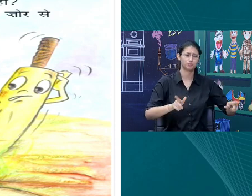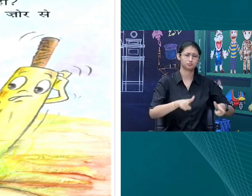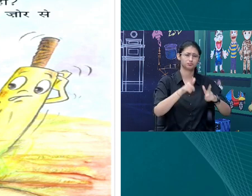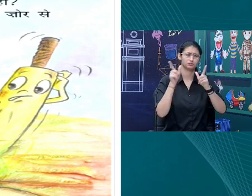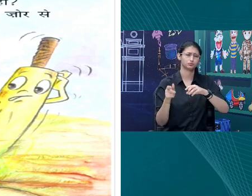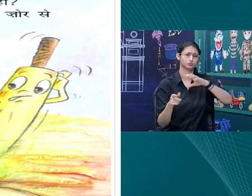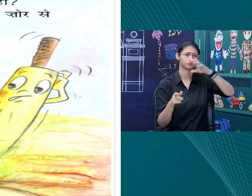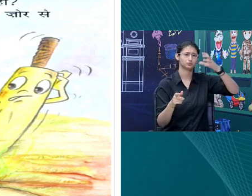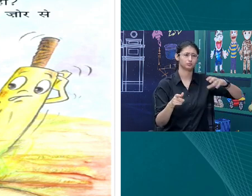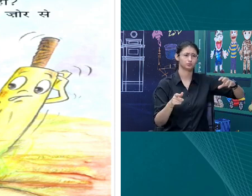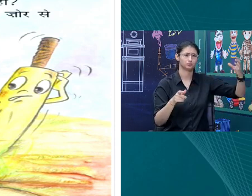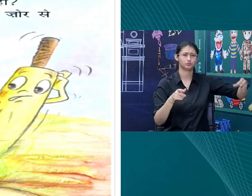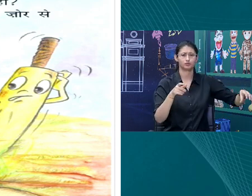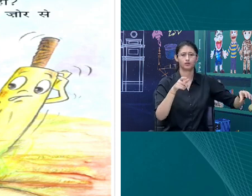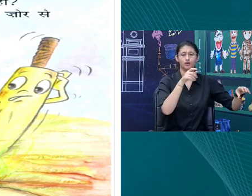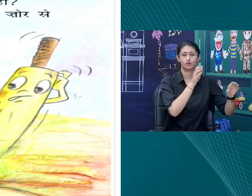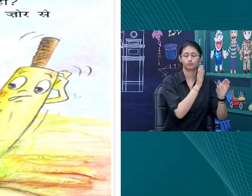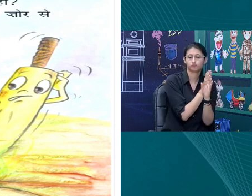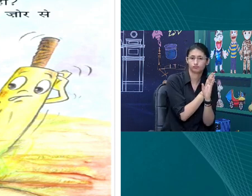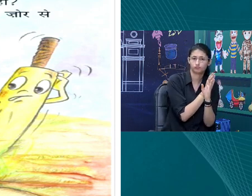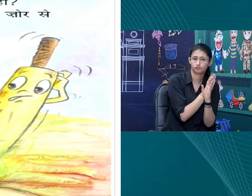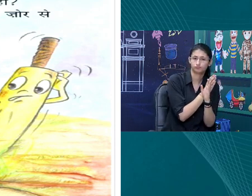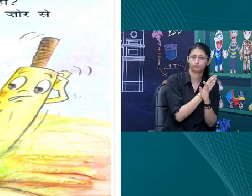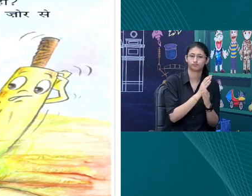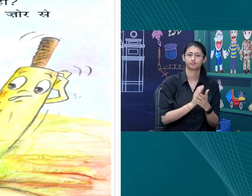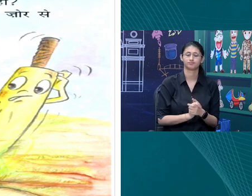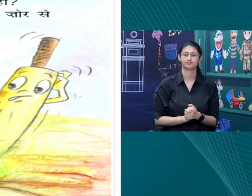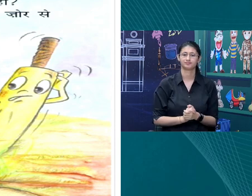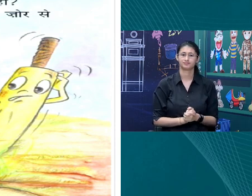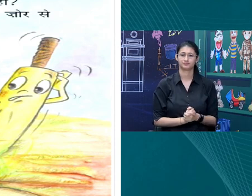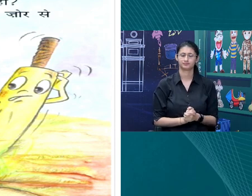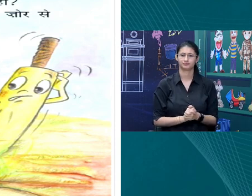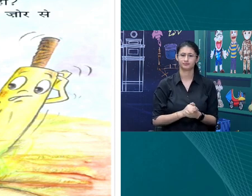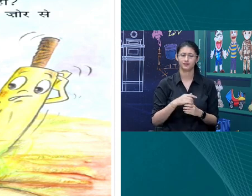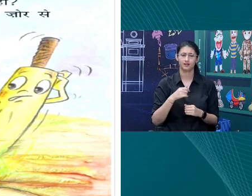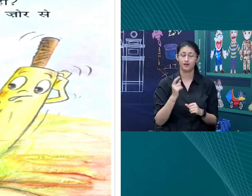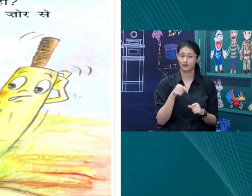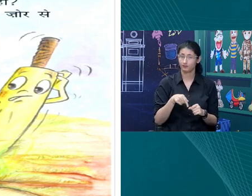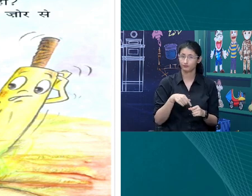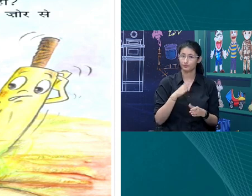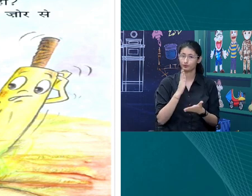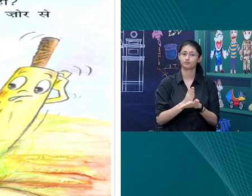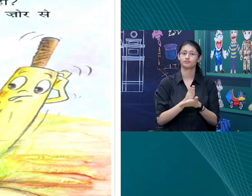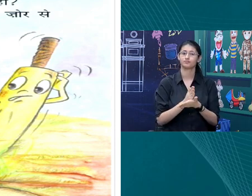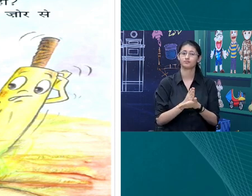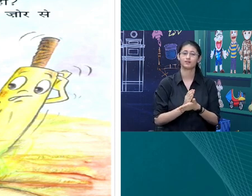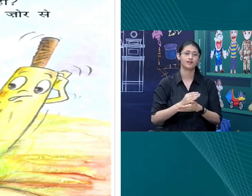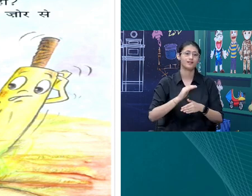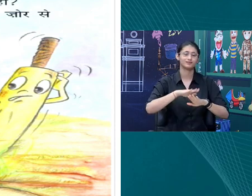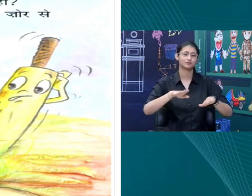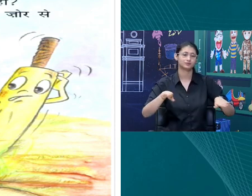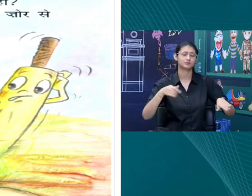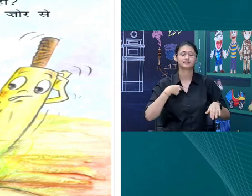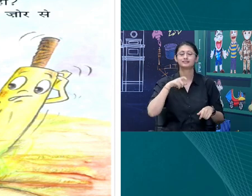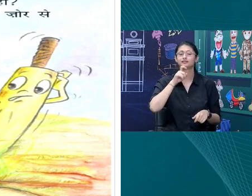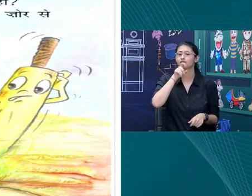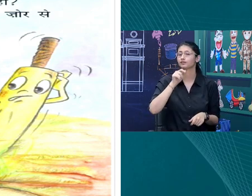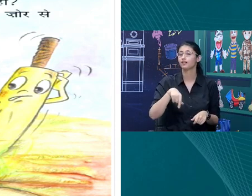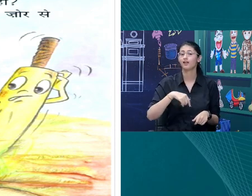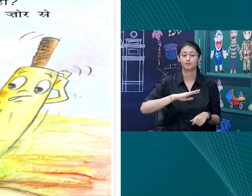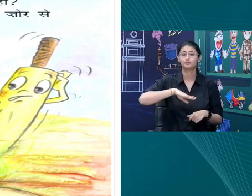अब राहुल जी यहां पर हम कहानी को रोक कर बच्चों से अंदाजा लगवा सकते हैं की आगे क्या हुआ होगा